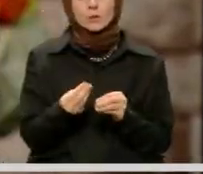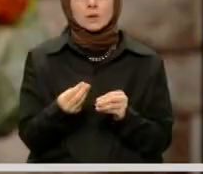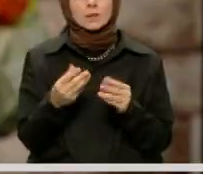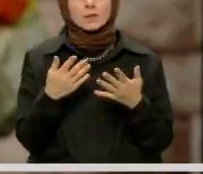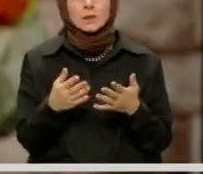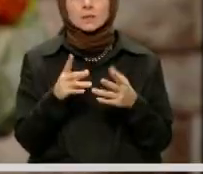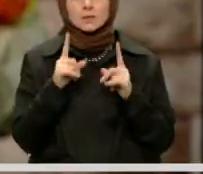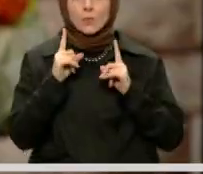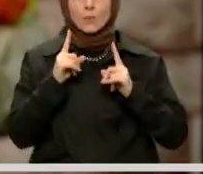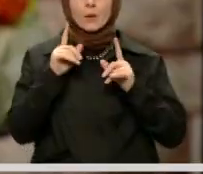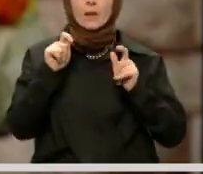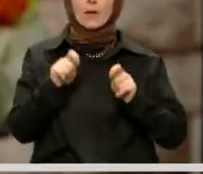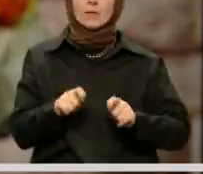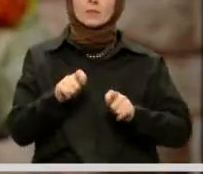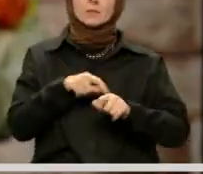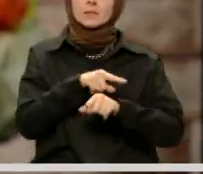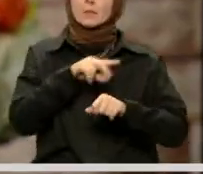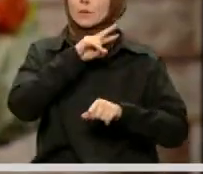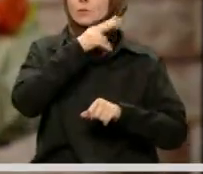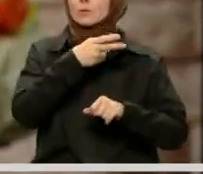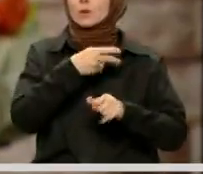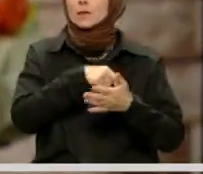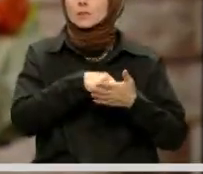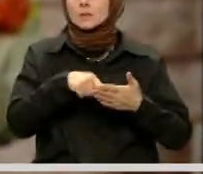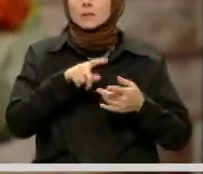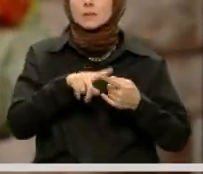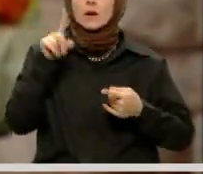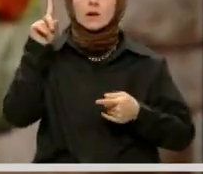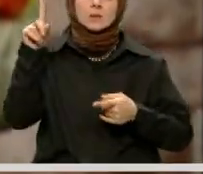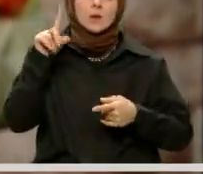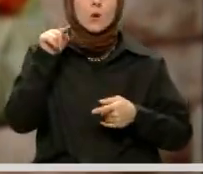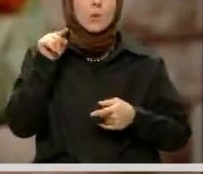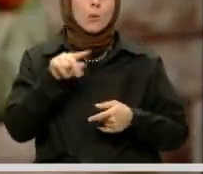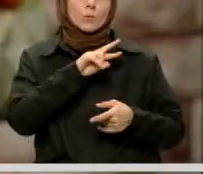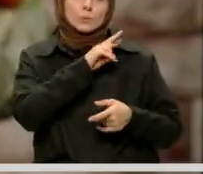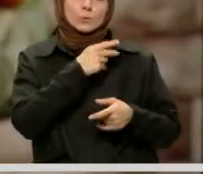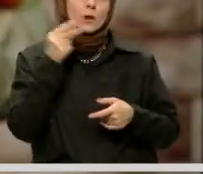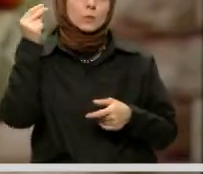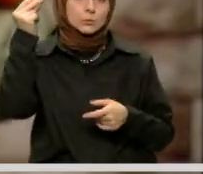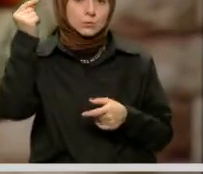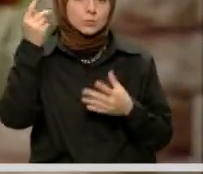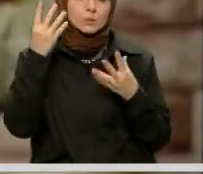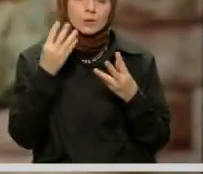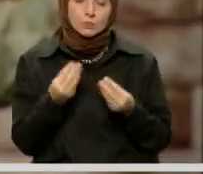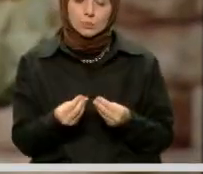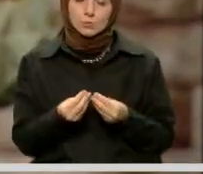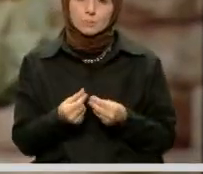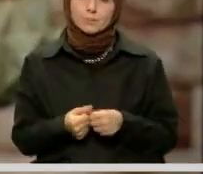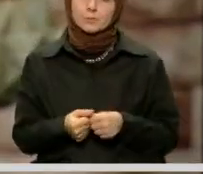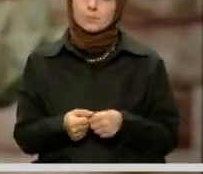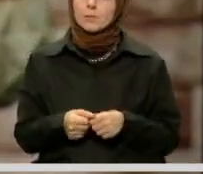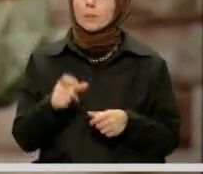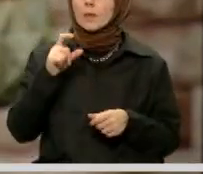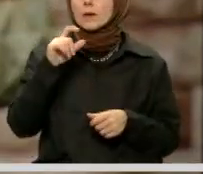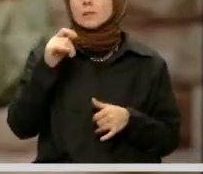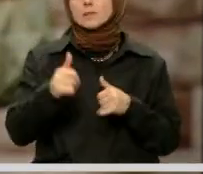yönelmişsiniz ki Allah'a, Allah size bile unutturmuş. İşte bu mağfirettir. Ve bunun neticesi de işte cennettir. Cennetteki